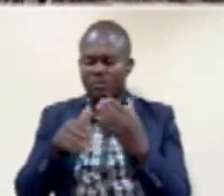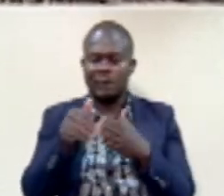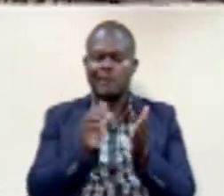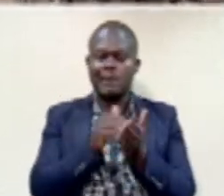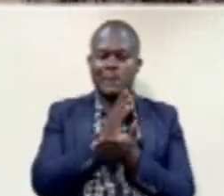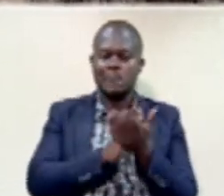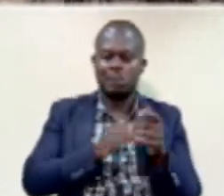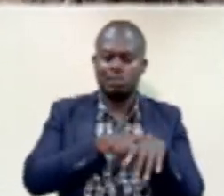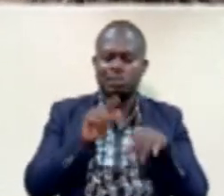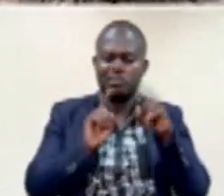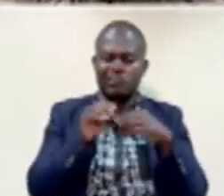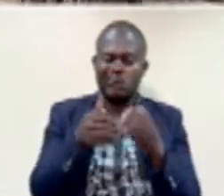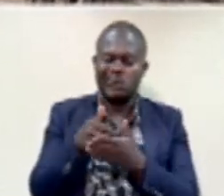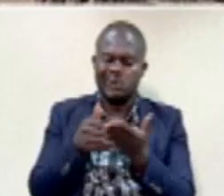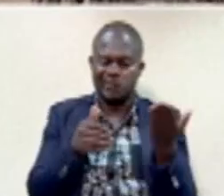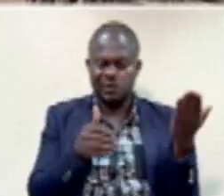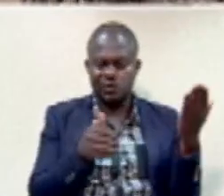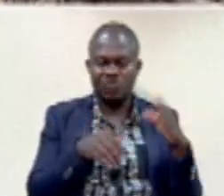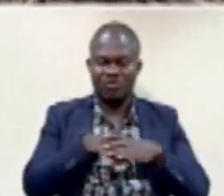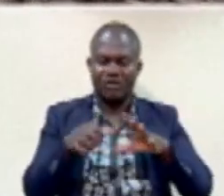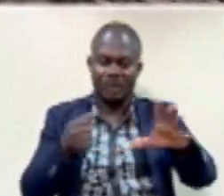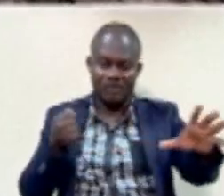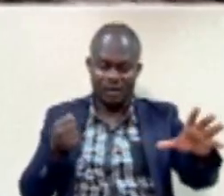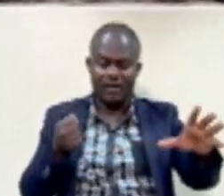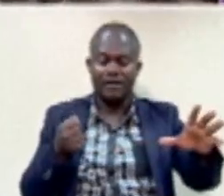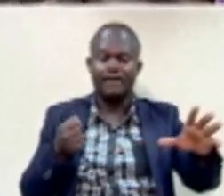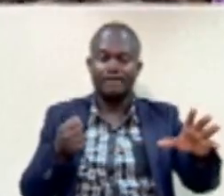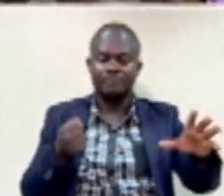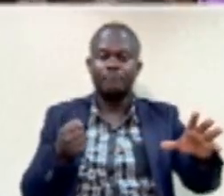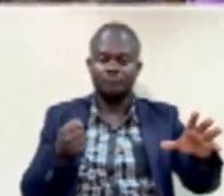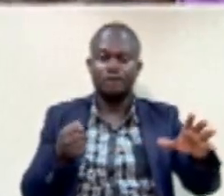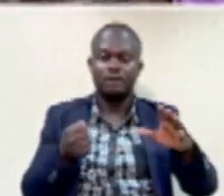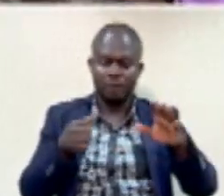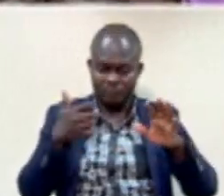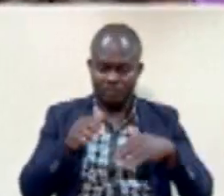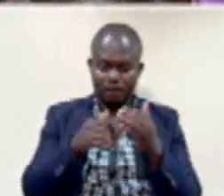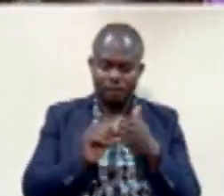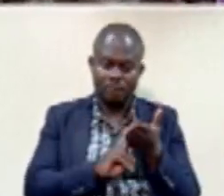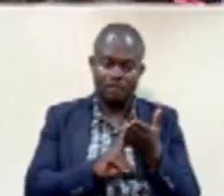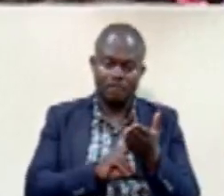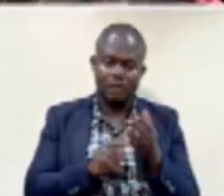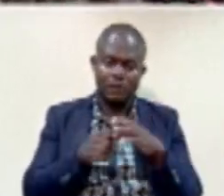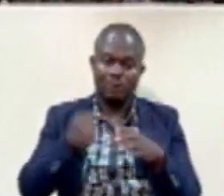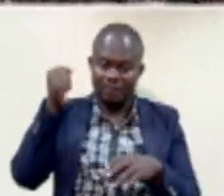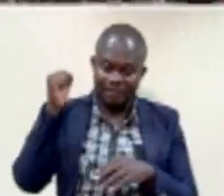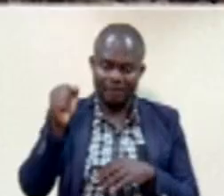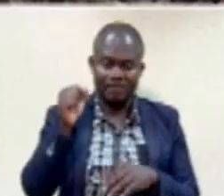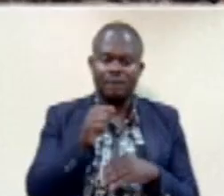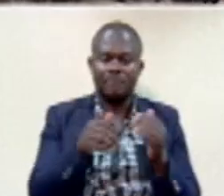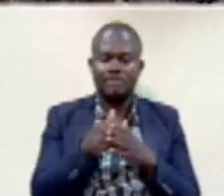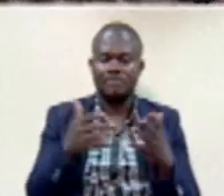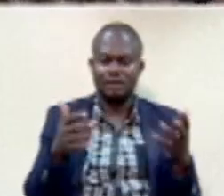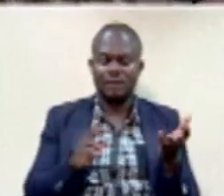rimwe niyo akagura umupanga twamara kuwukoresha rwamupanga niwo rwamenaga ikirahuri